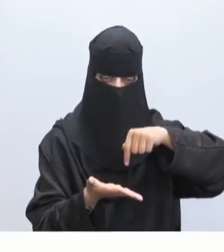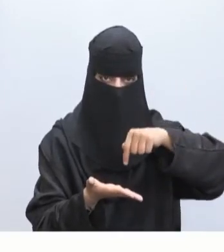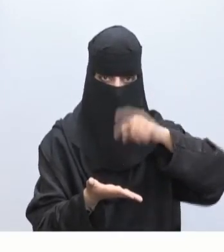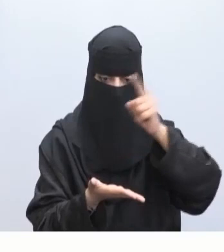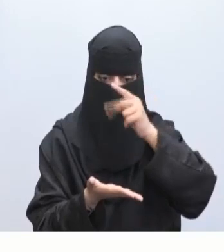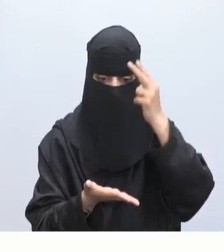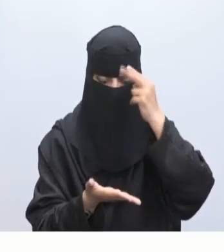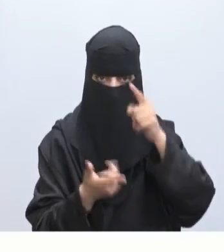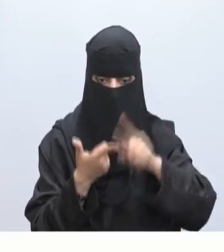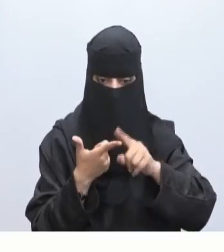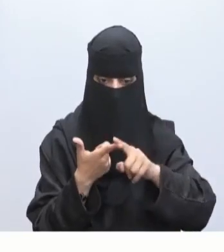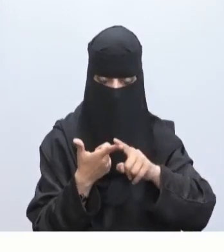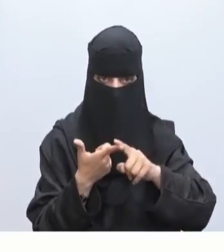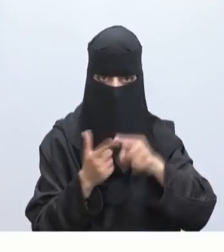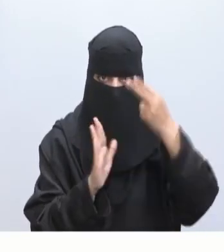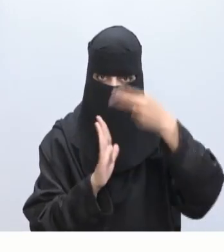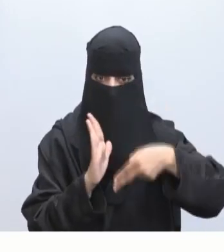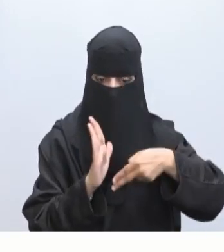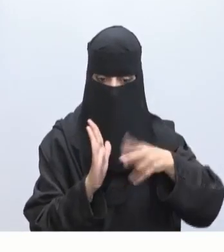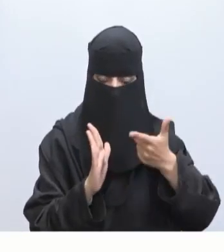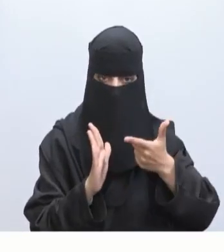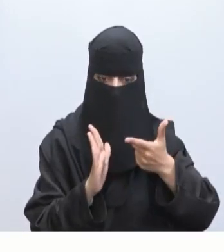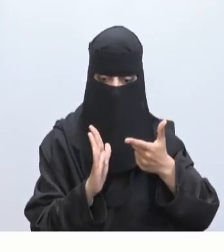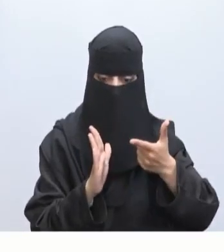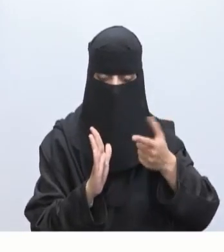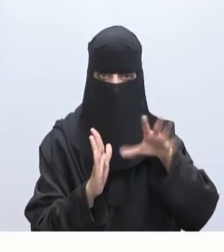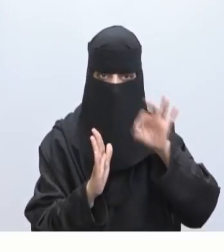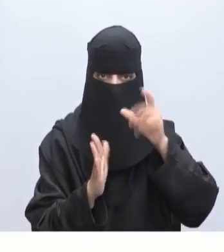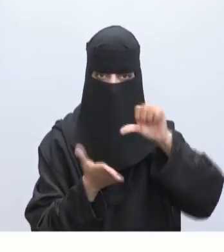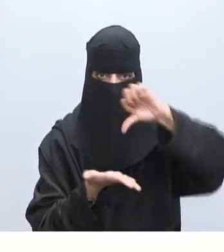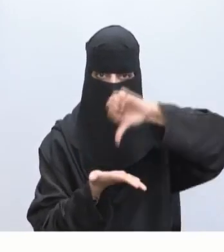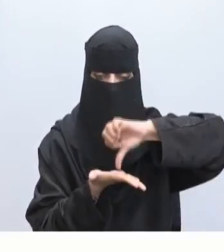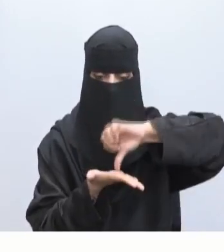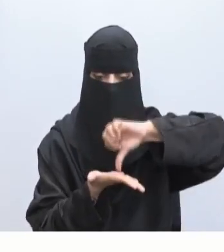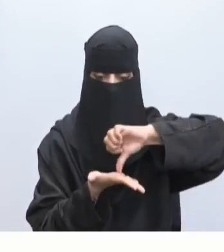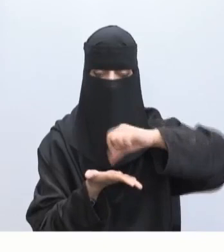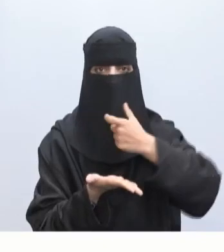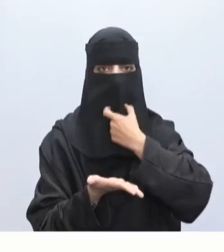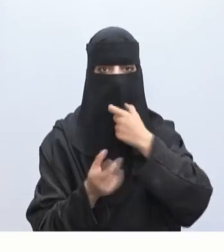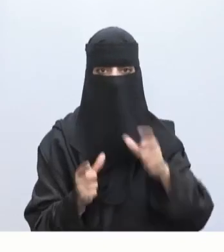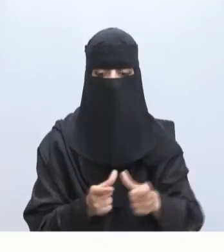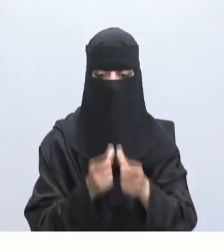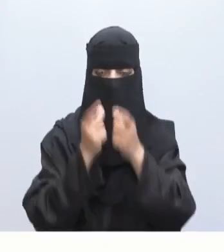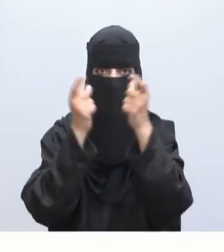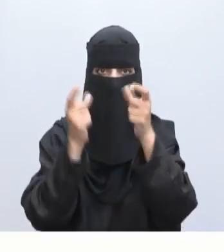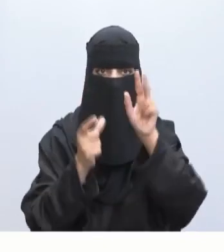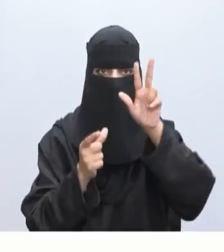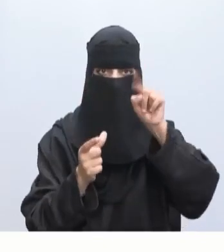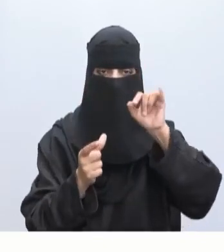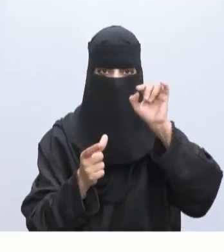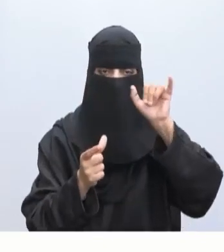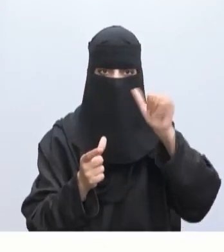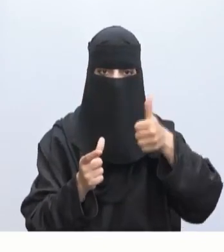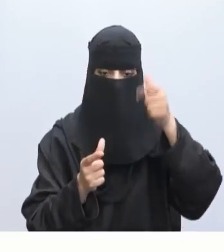الثانيه قرر الامام ترك بن عبد الله ان يتخذ مدينه الرياض عاصمه للدوله